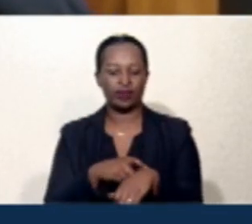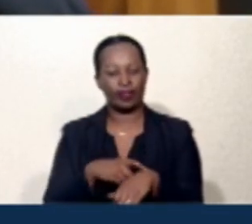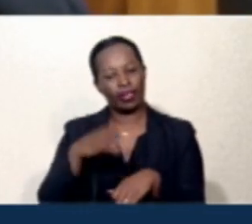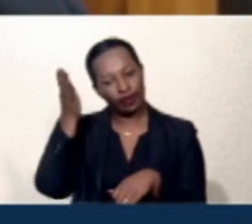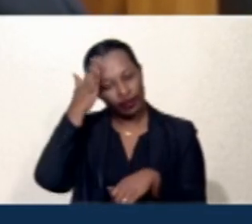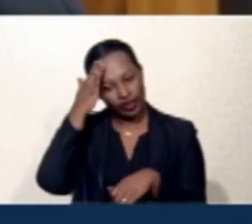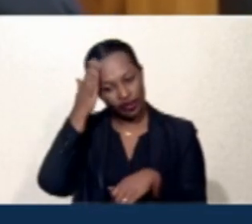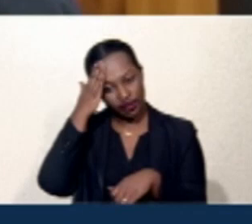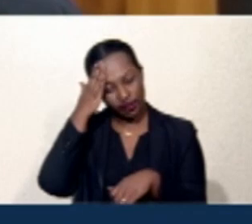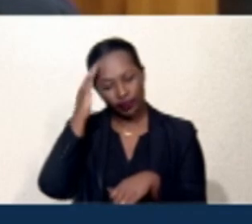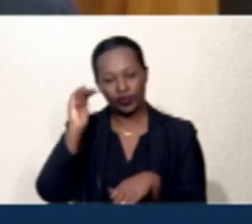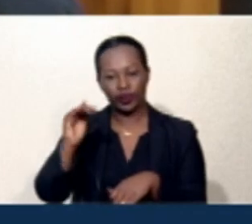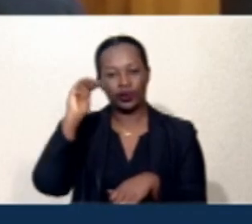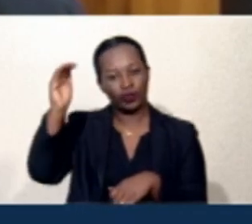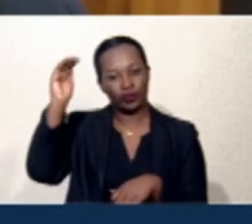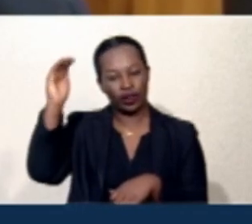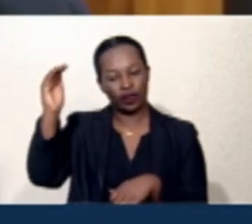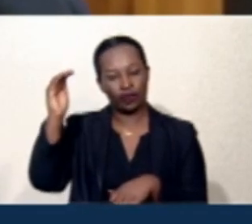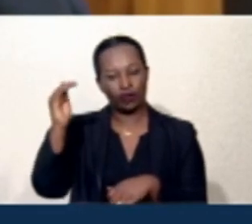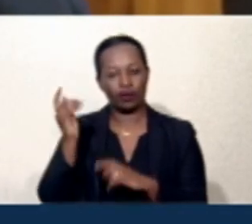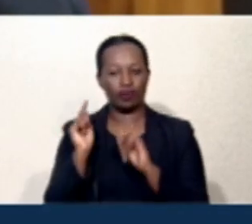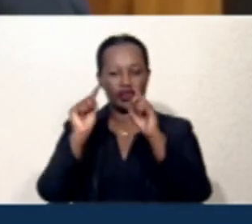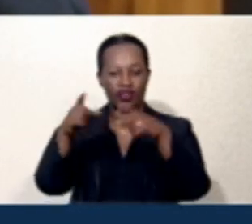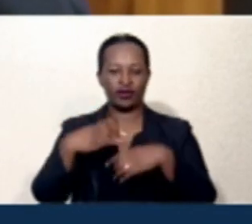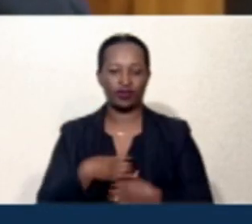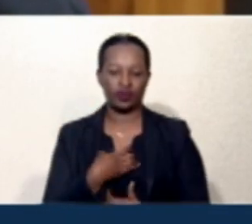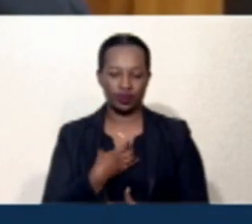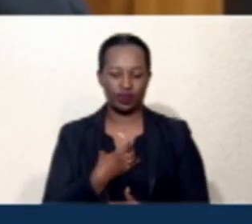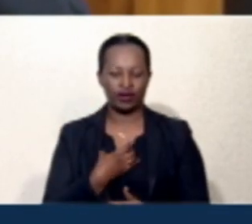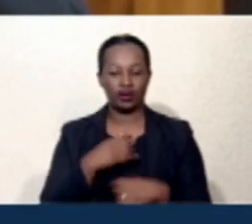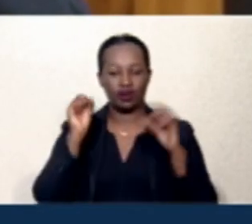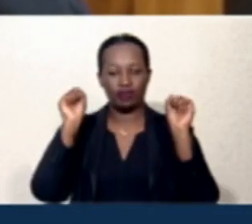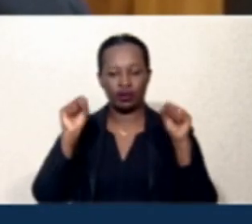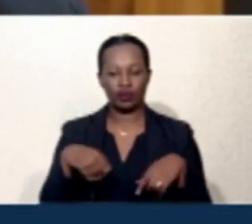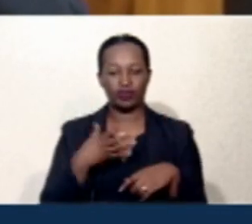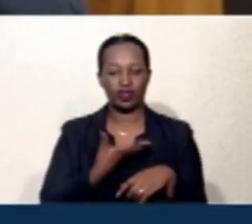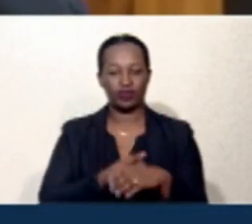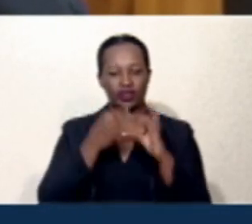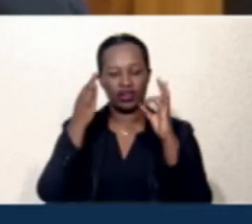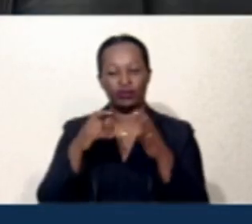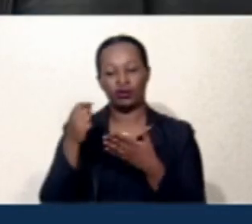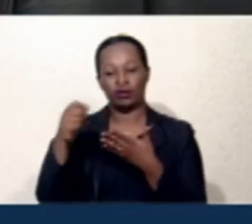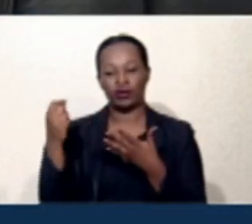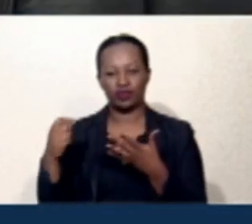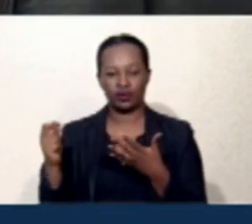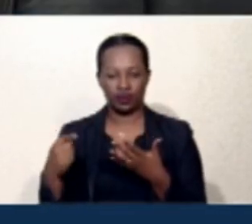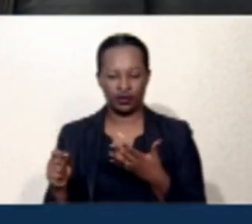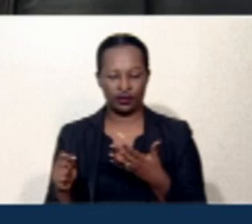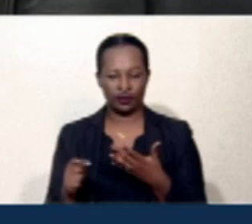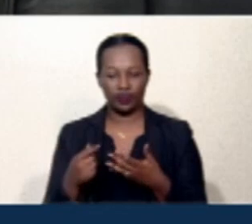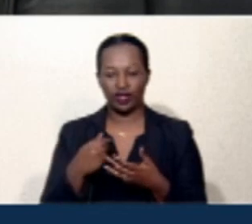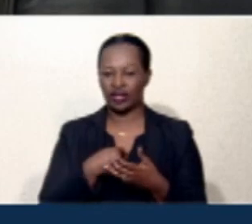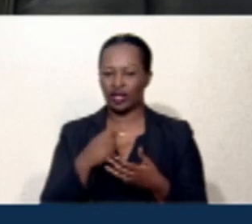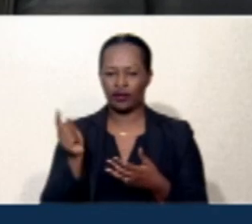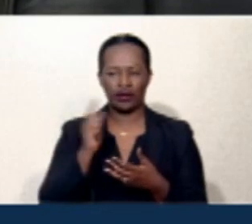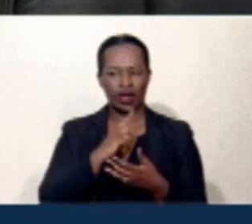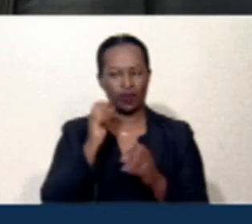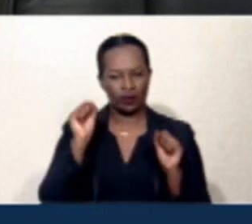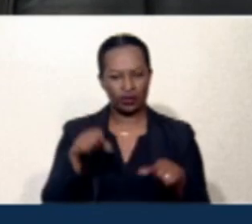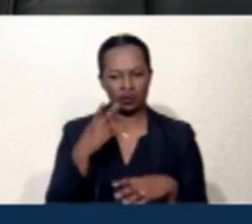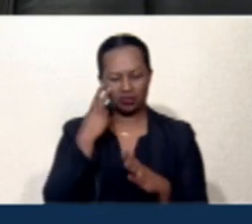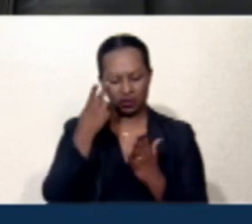ko urwego runaka rugiye gusurwa rushobora kugira ibyo rukosora. Ntabwo nashoboye kubona muri raporo